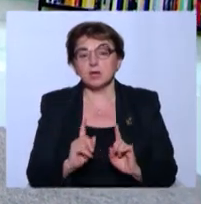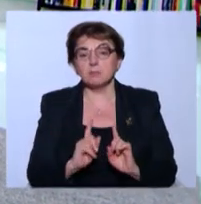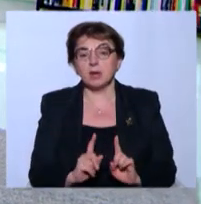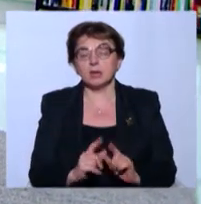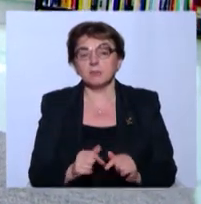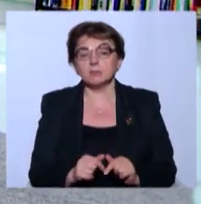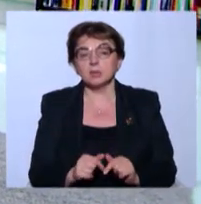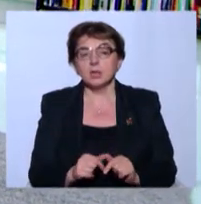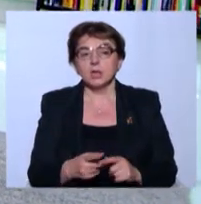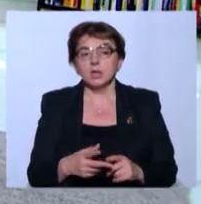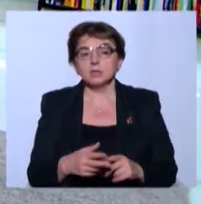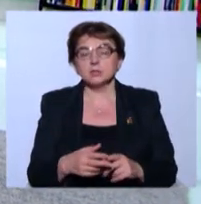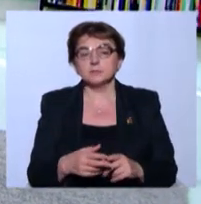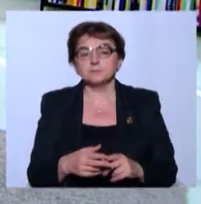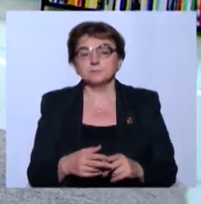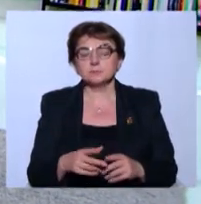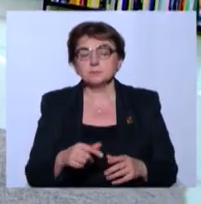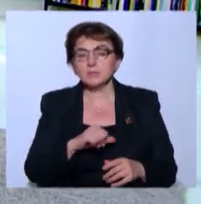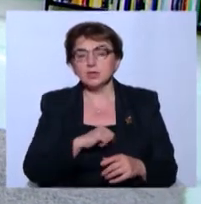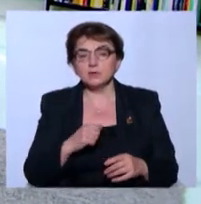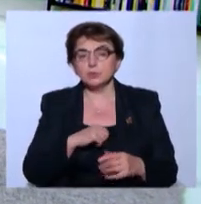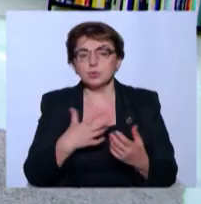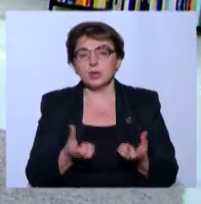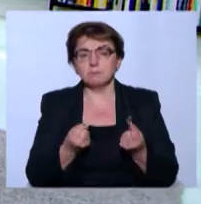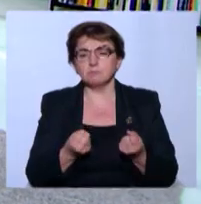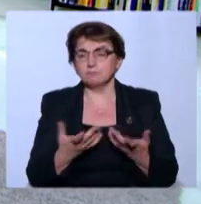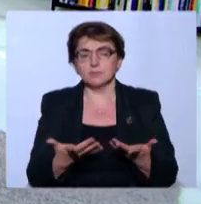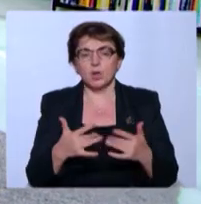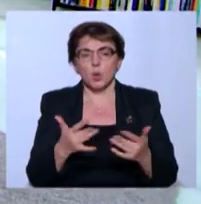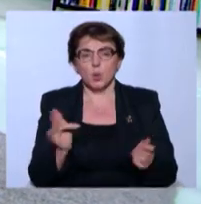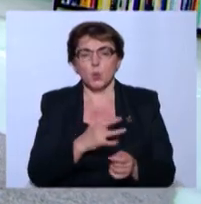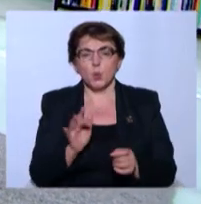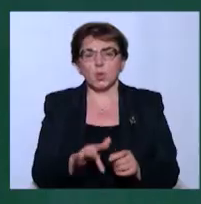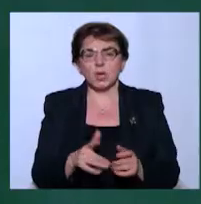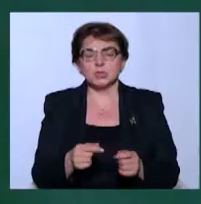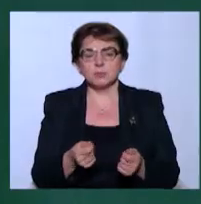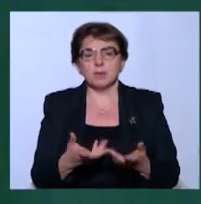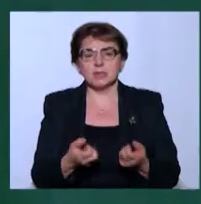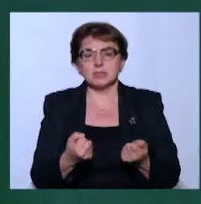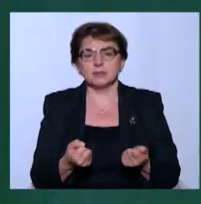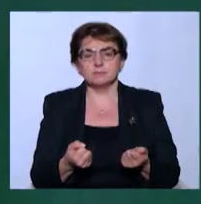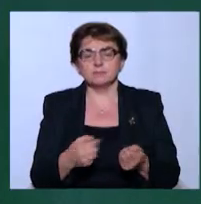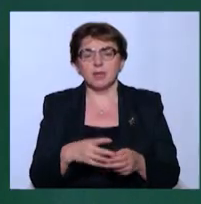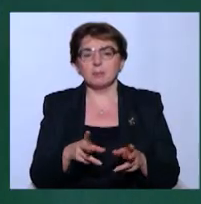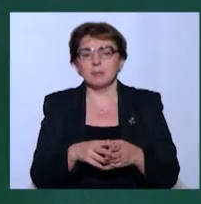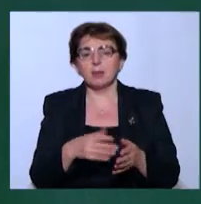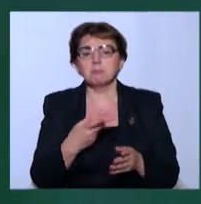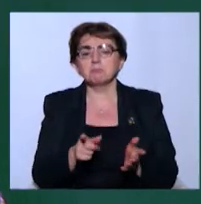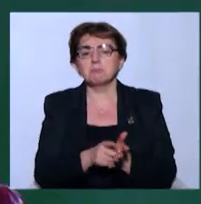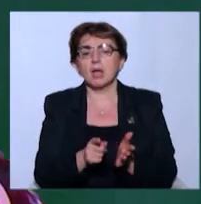ეს უხეში მასა, რომელიც როგორც გამწმენდი, აი